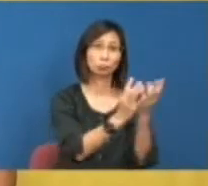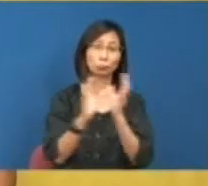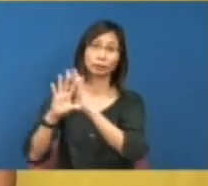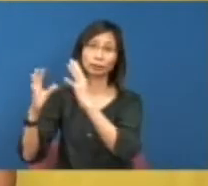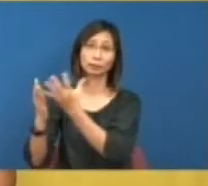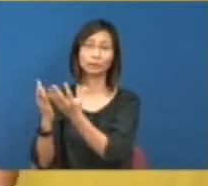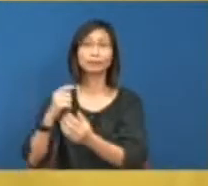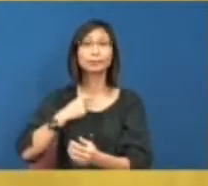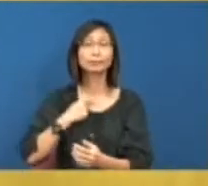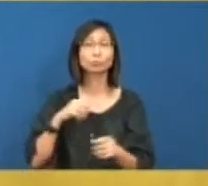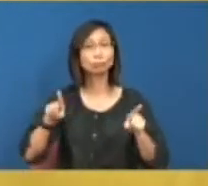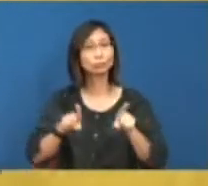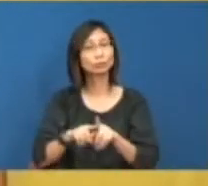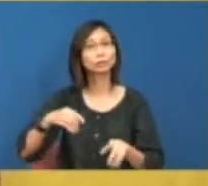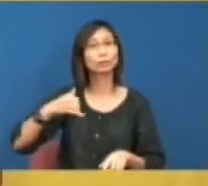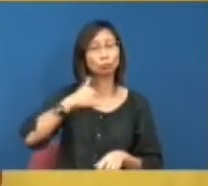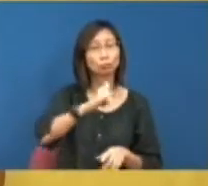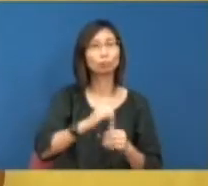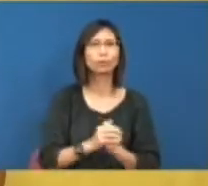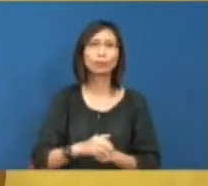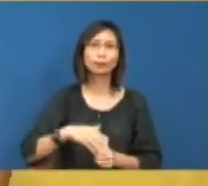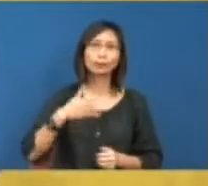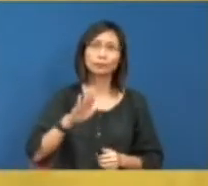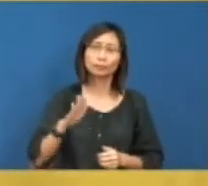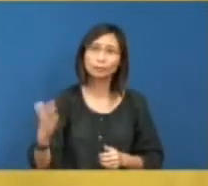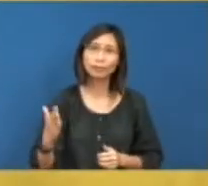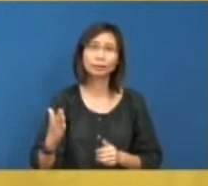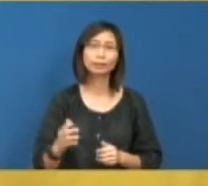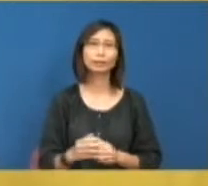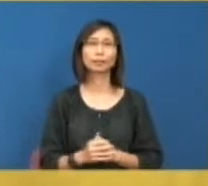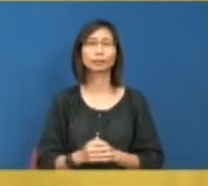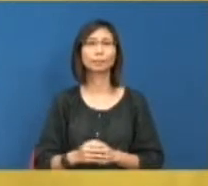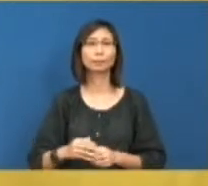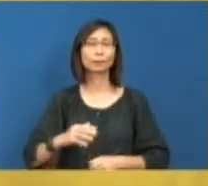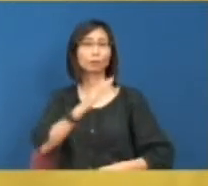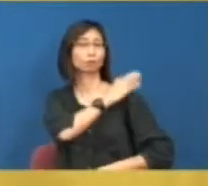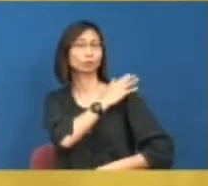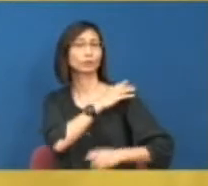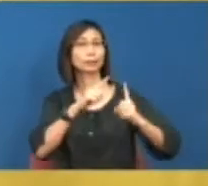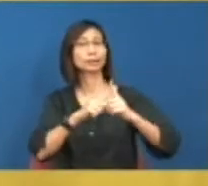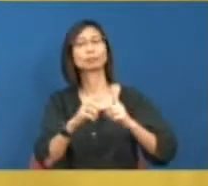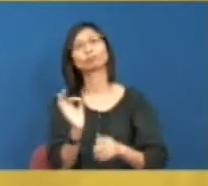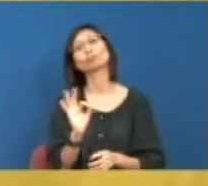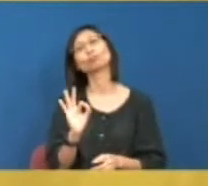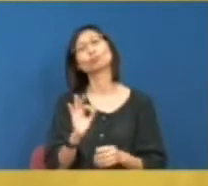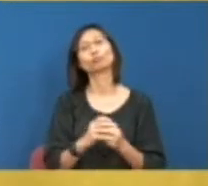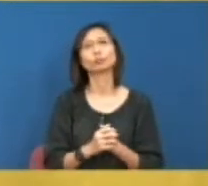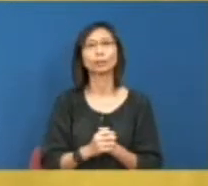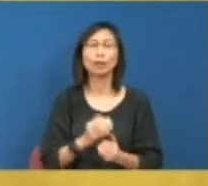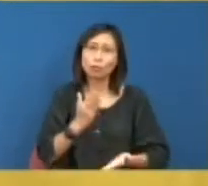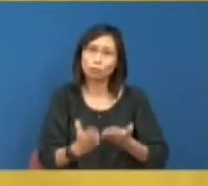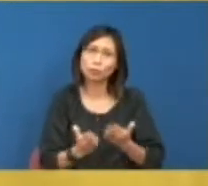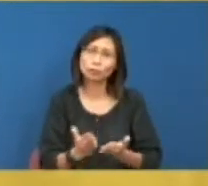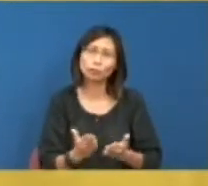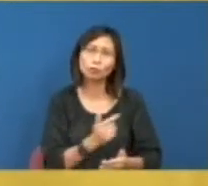權那裡的，這個大會沒有安排到，很多人都又夜了，又要上班啊，或者各樣嘢佢唔好去。